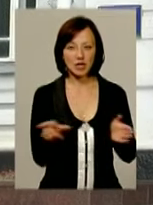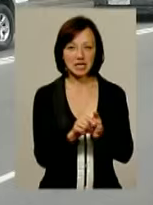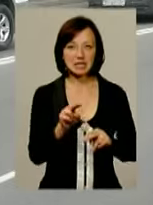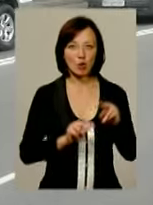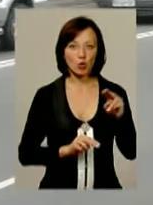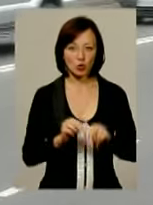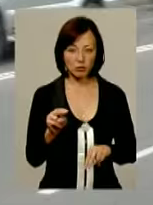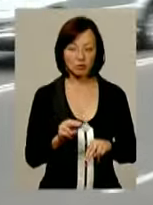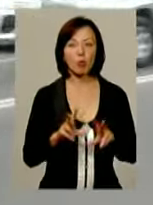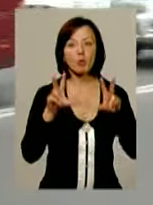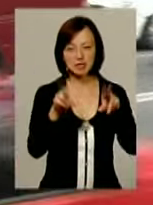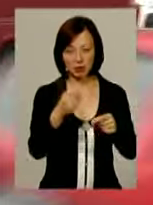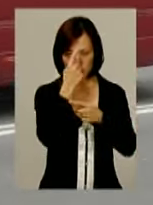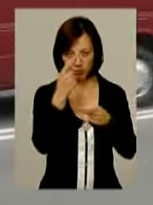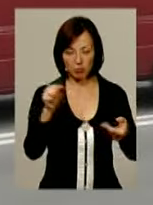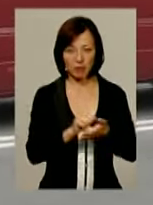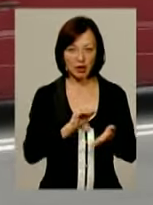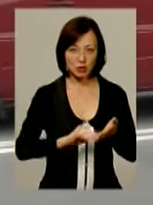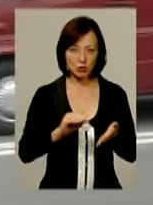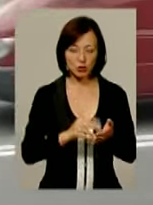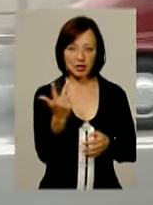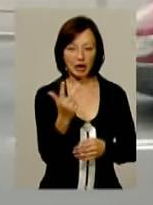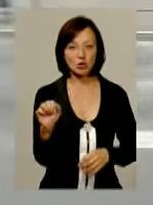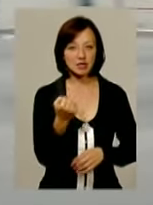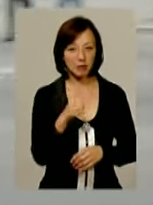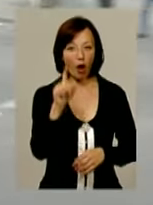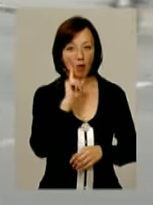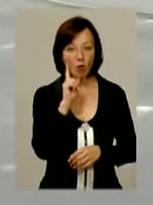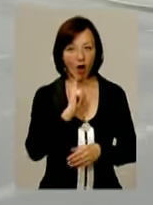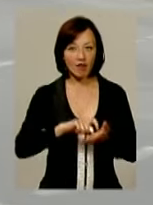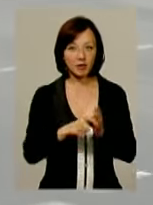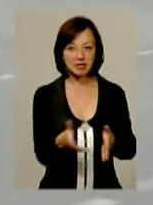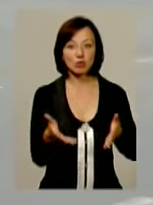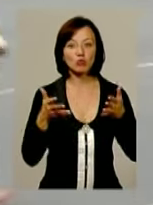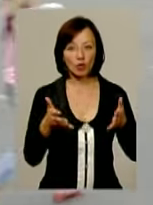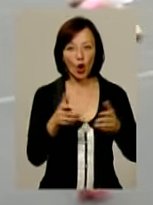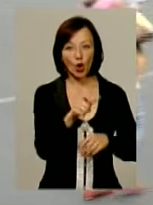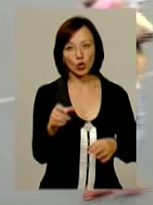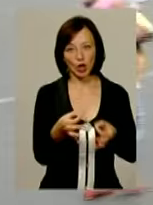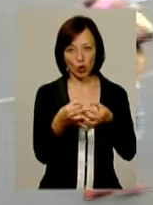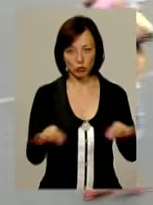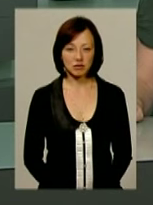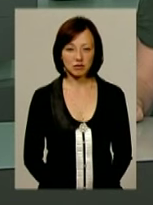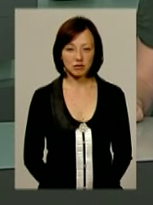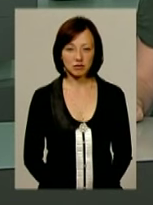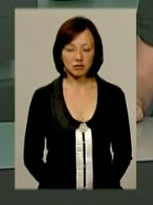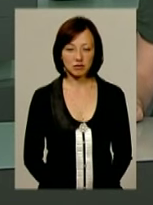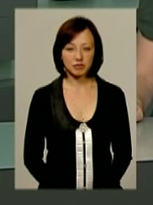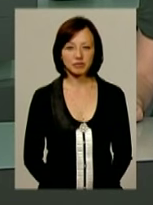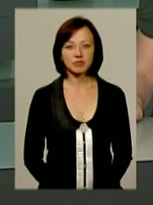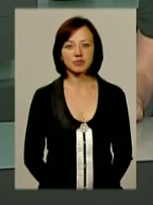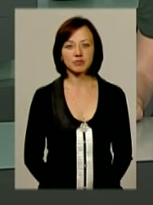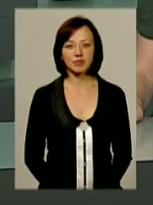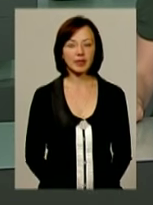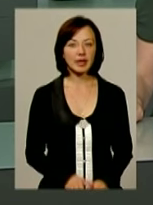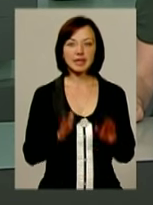Про результати пообіцяли повідомити пресу 3 серпня. А доки у кабінетах з'ясовували нюанси, люди розблокували дорогу.